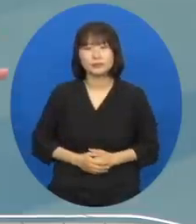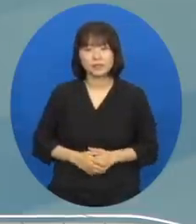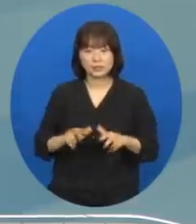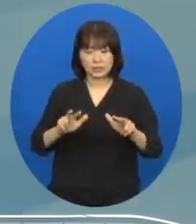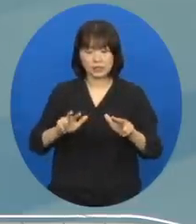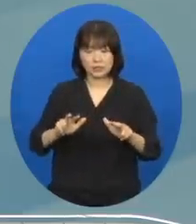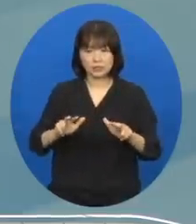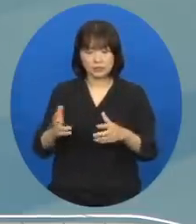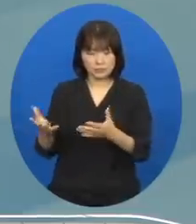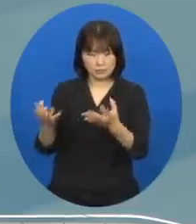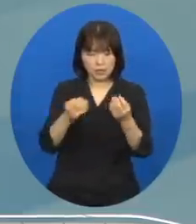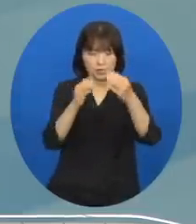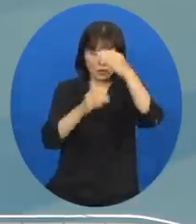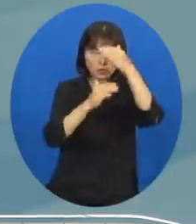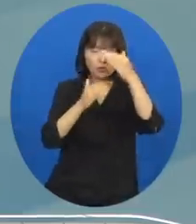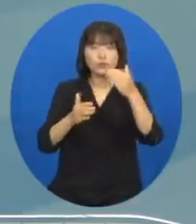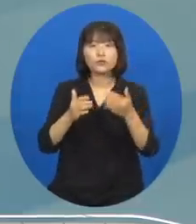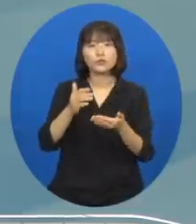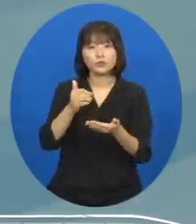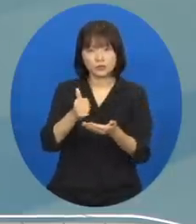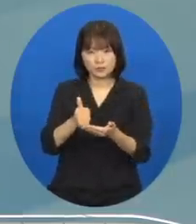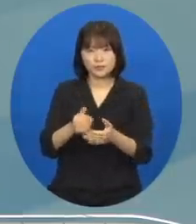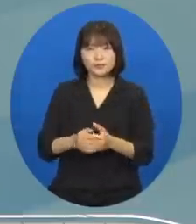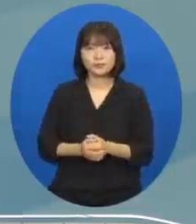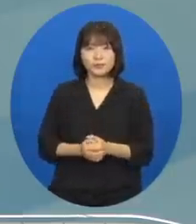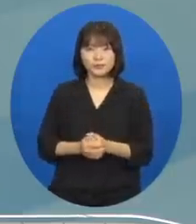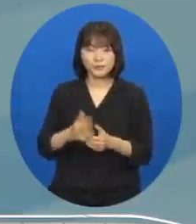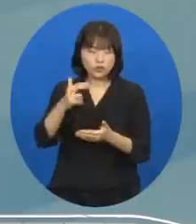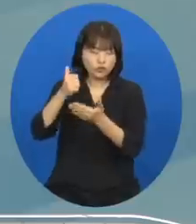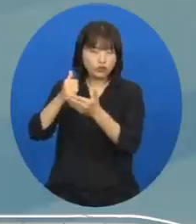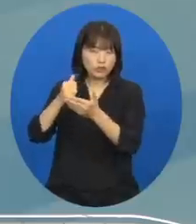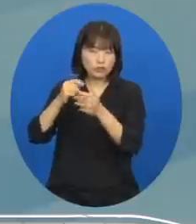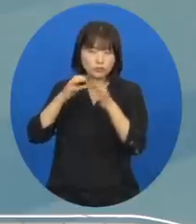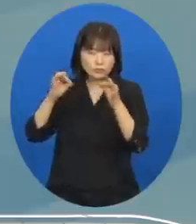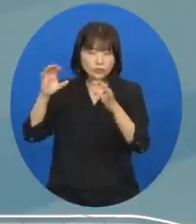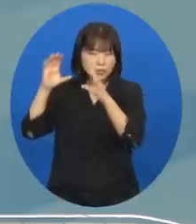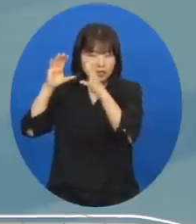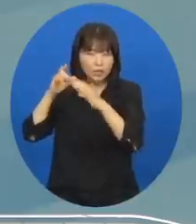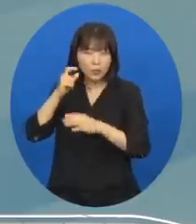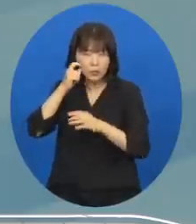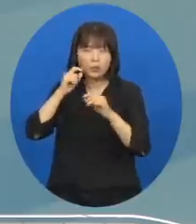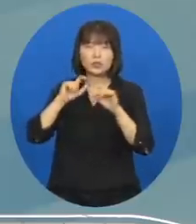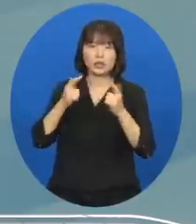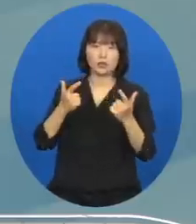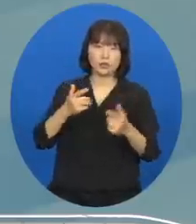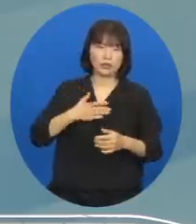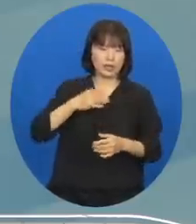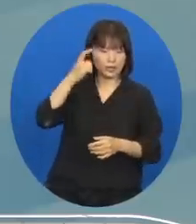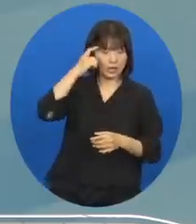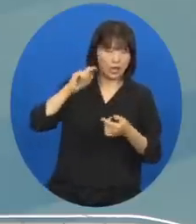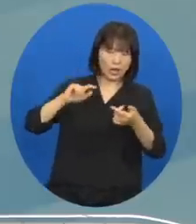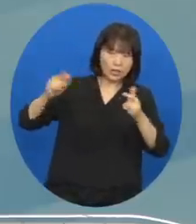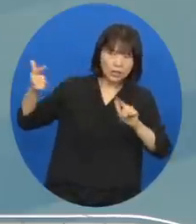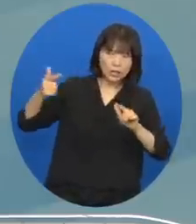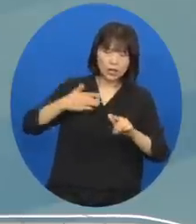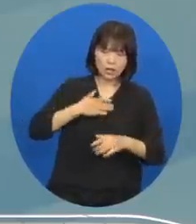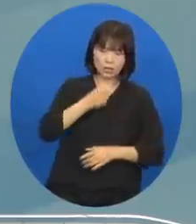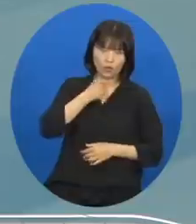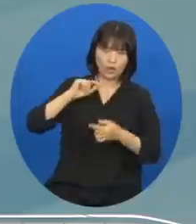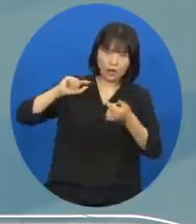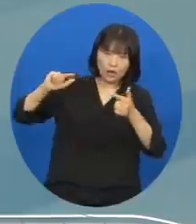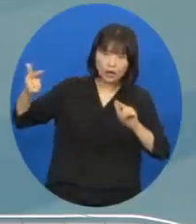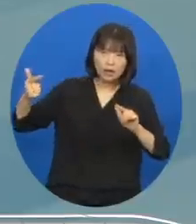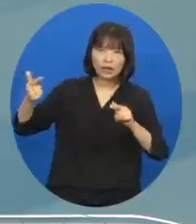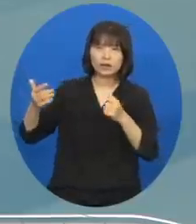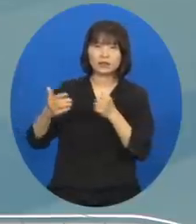현재 많은 성도들이 주님의 음성을 못 들은 게 아니고 내 생각과 다르고 내가 원하는 것과 다르니까